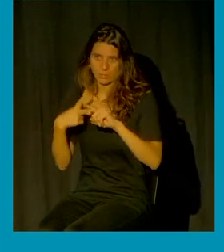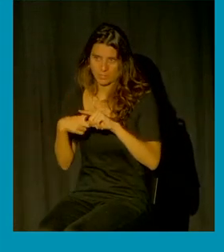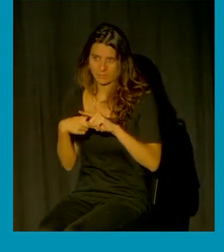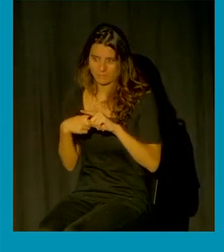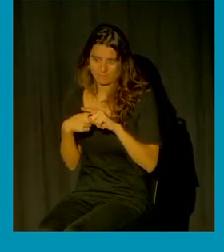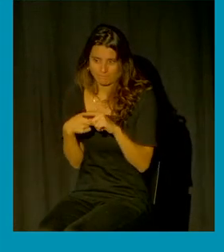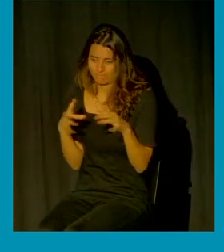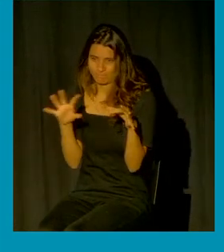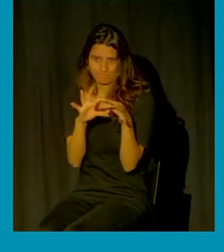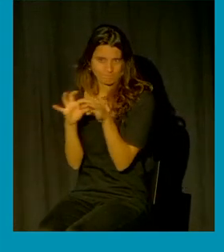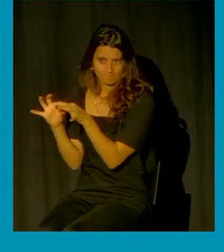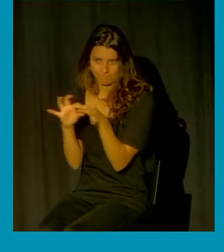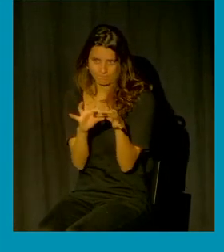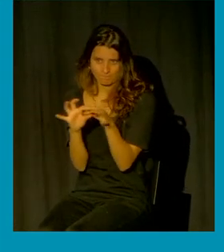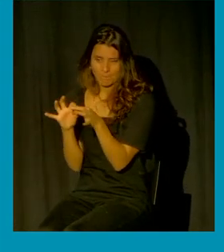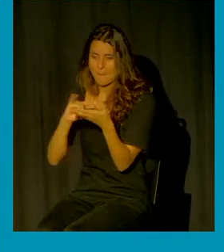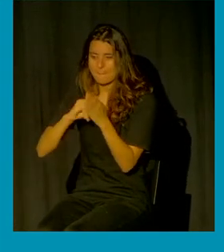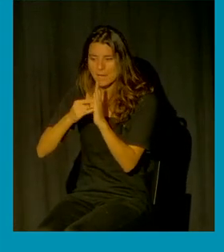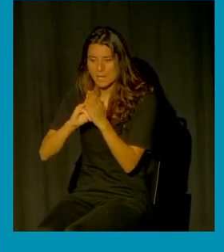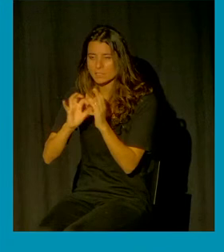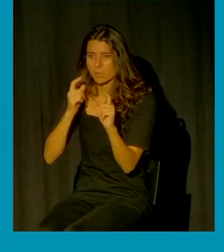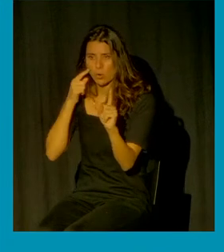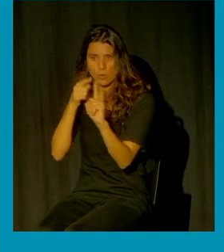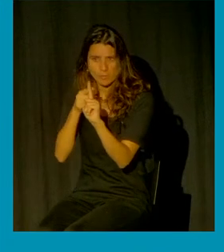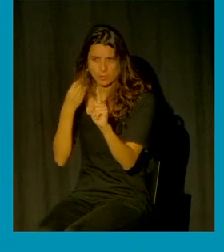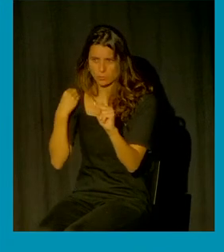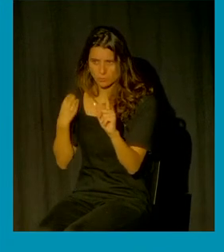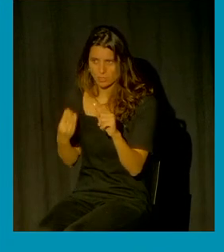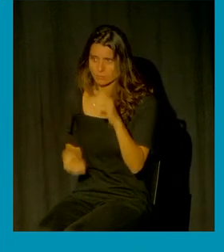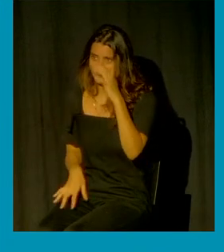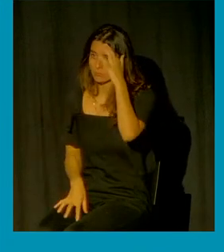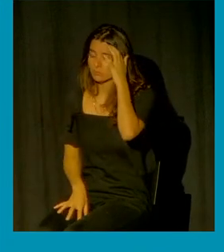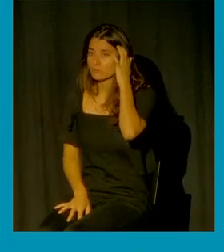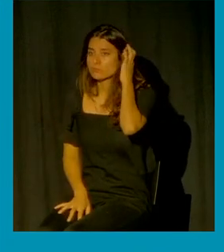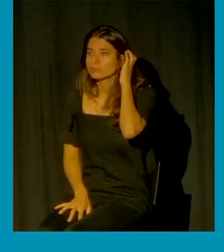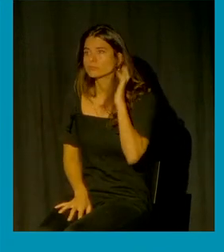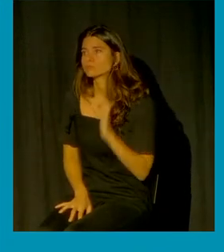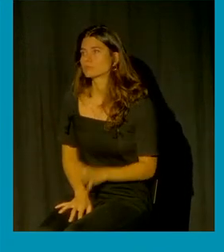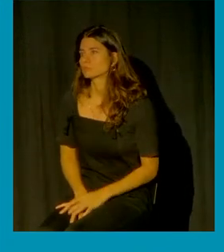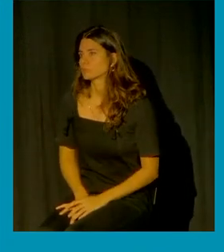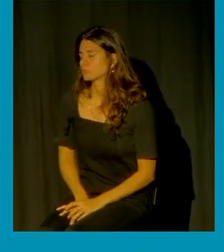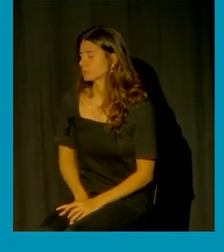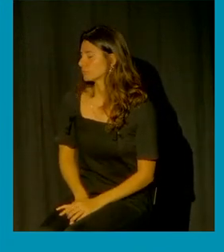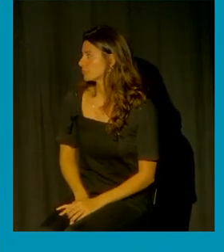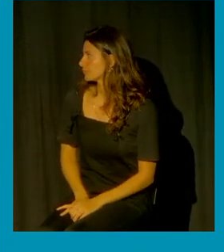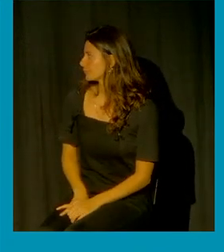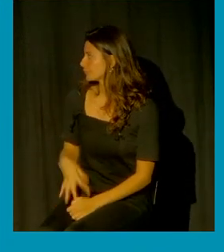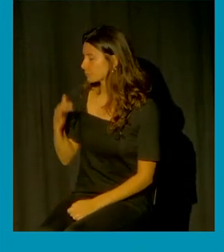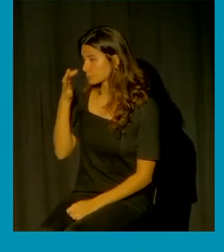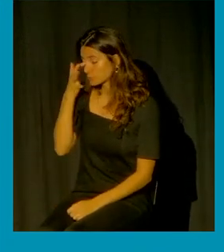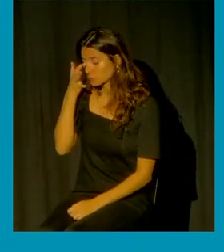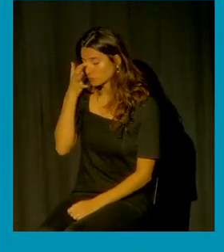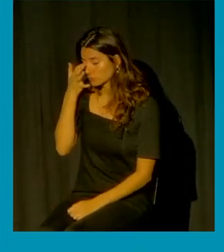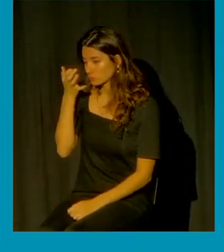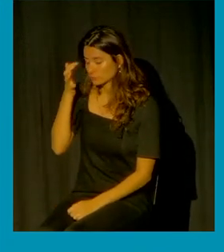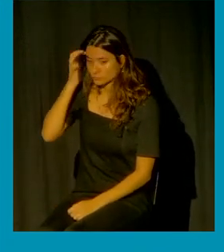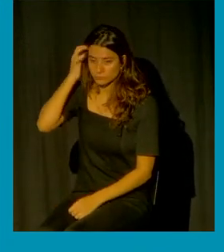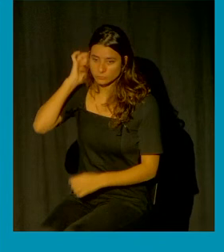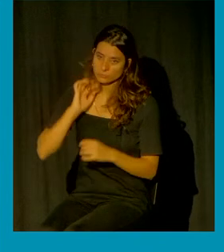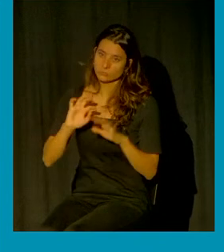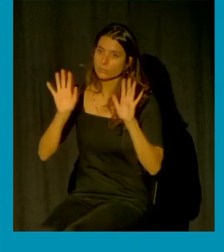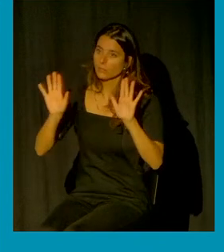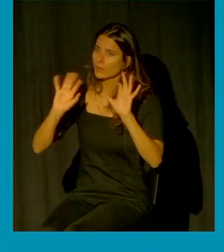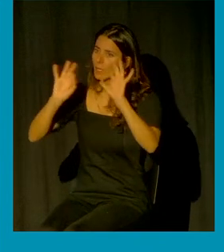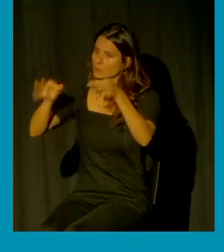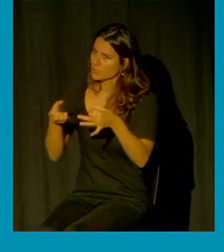el mecanisme els objectius són sempre els mateixos però sí que d'alguna manera hi ha alguns elements particulars sobre els